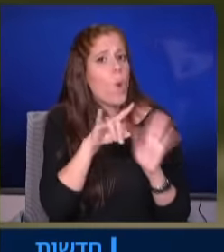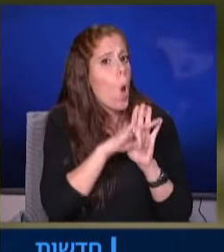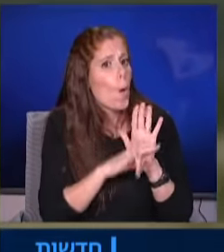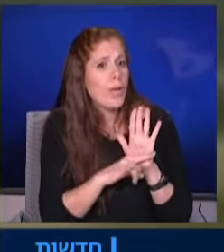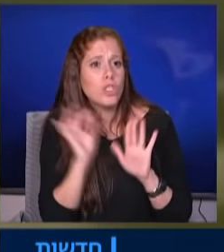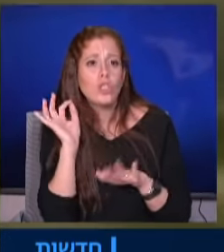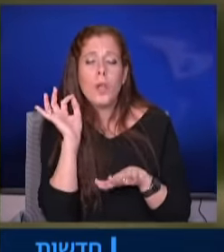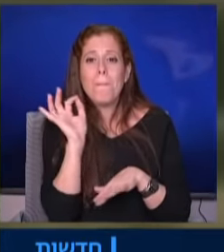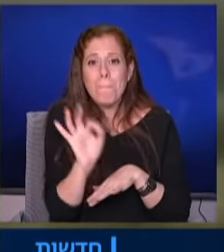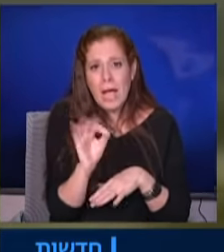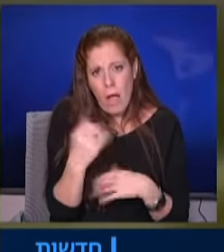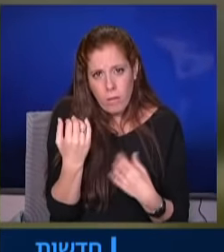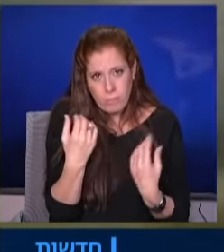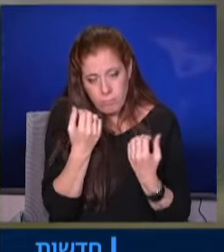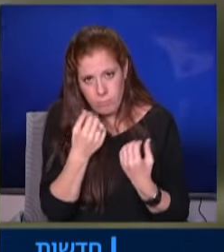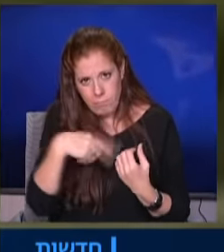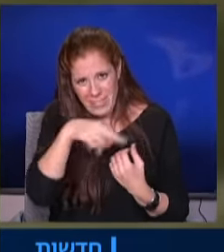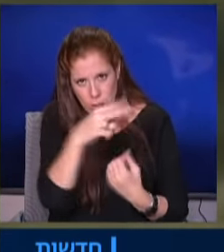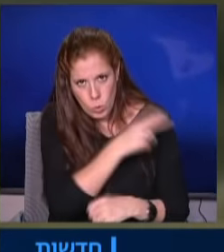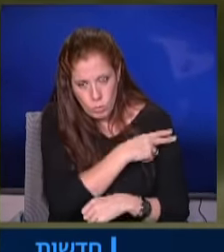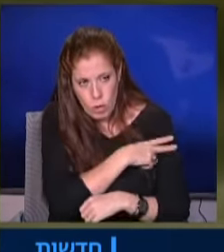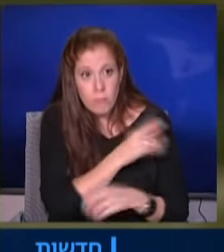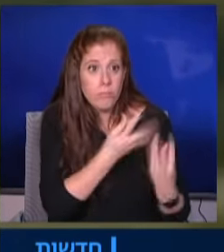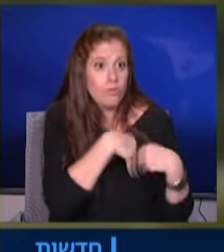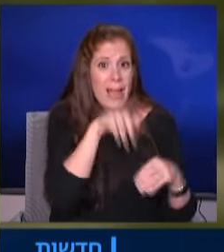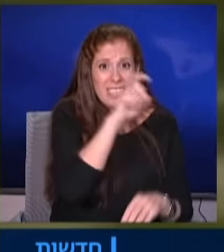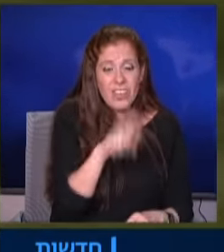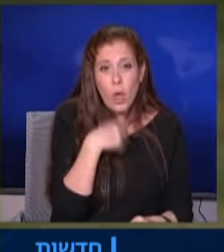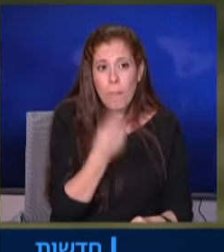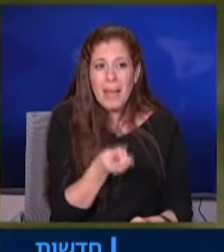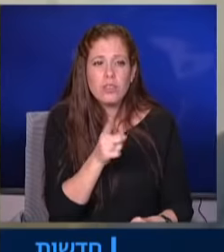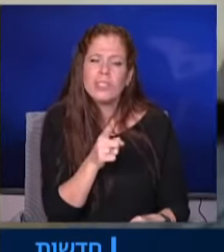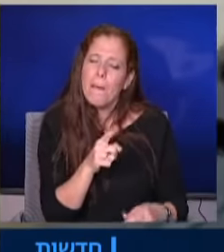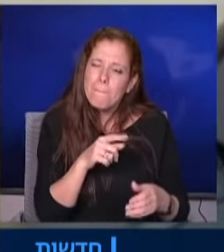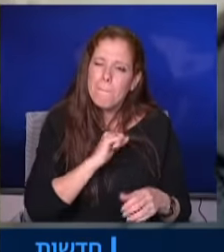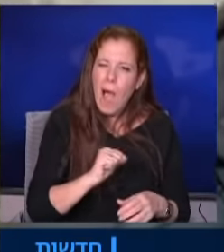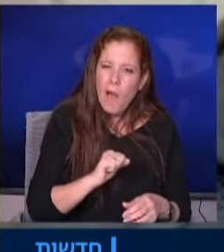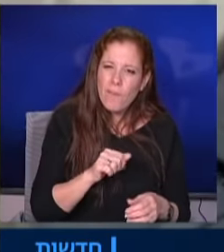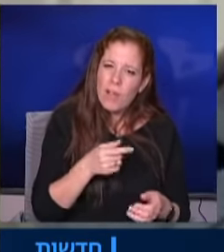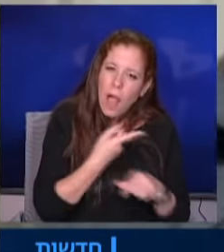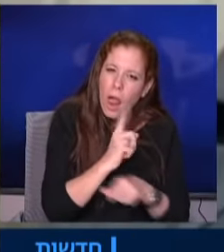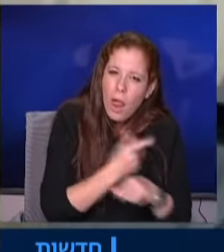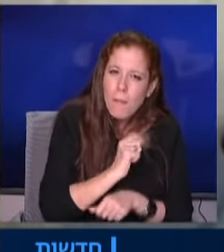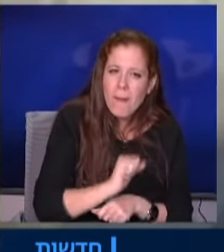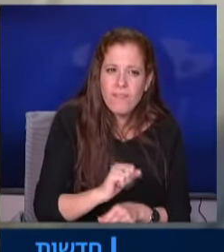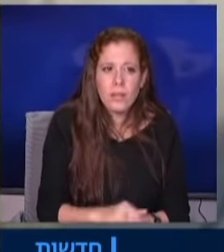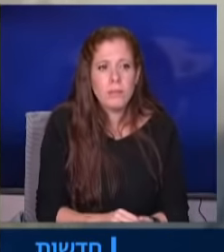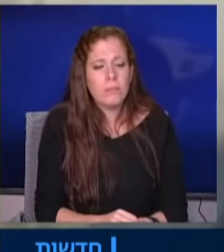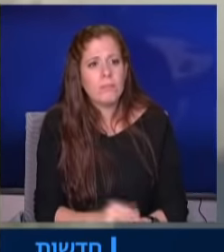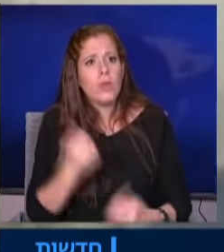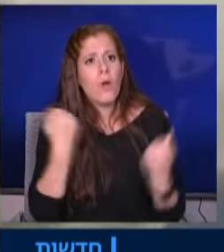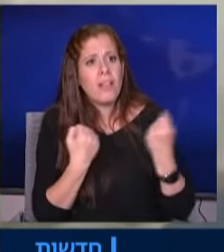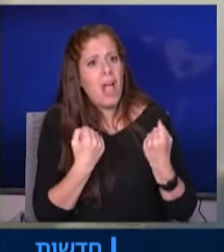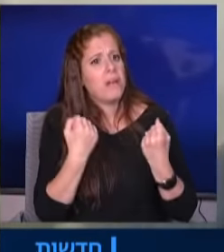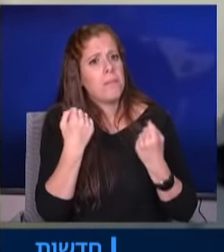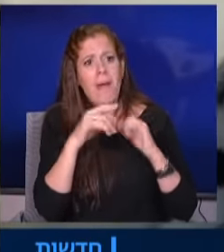בסיור משטרתי, ושמשפחת זביידי טוענת שמדובר בהתנכלות מכוונת. כאן סייק סיירה קלוני,